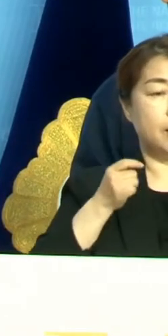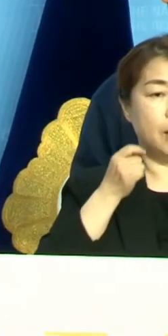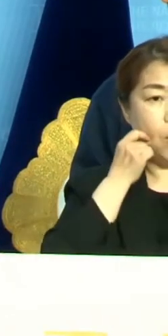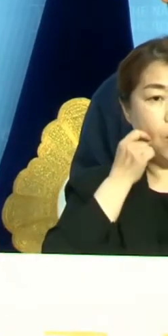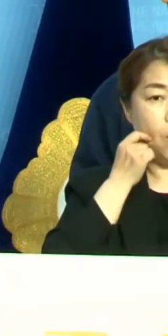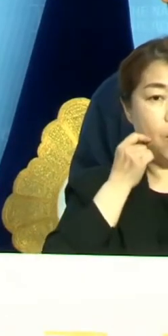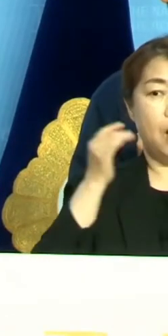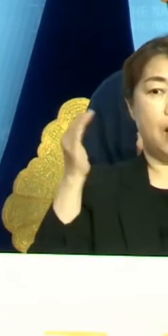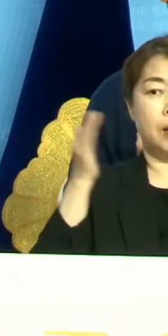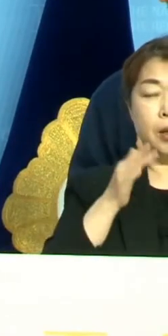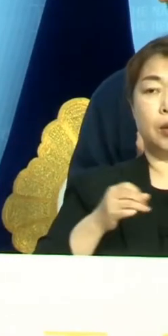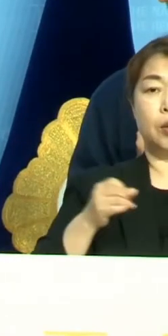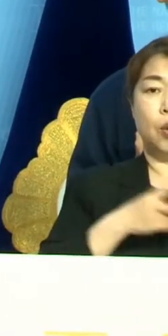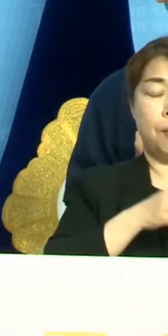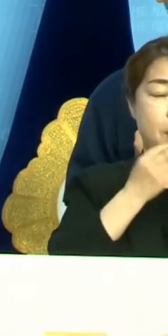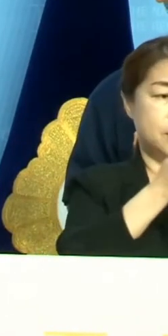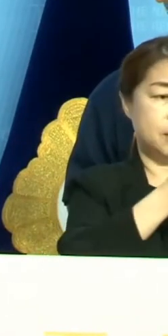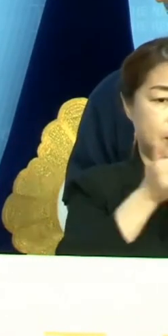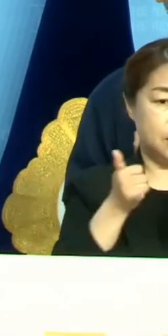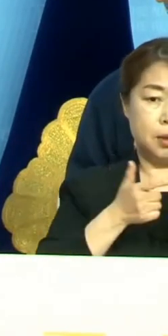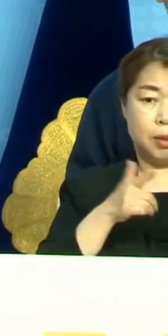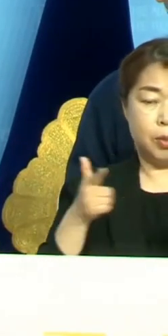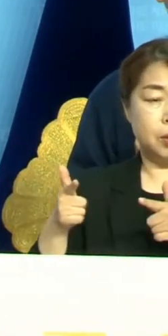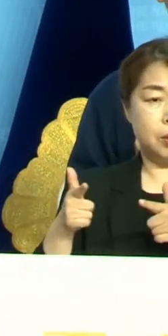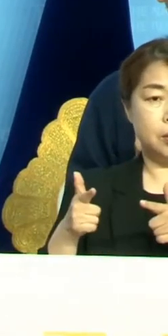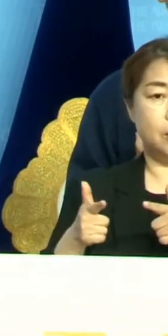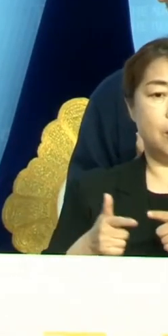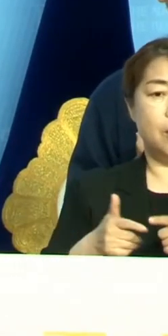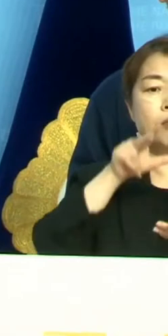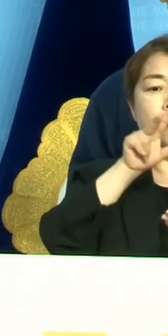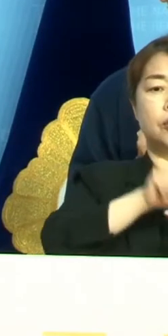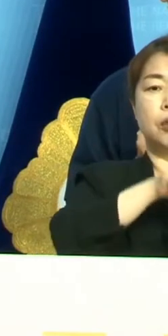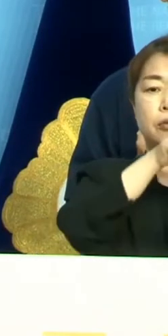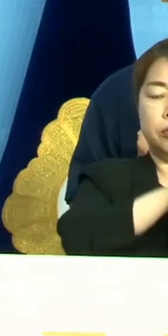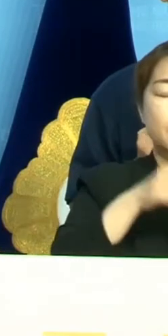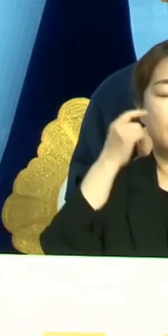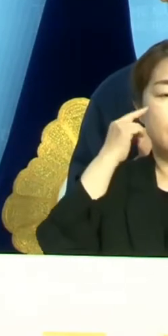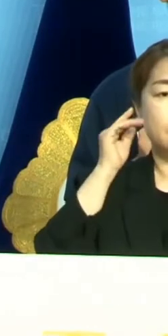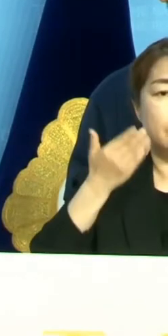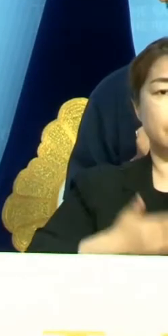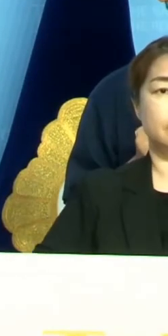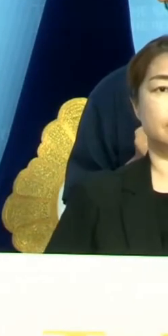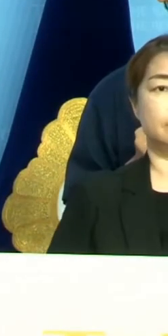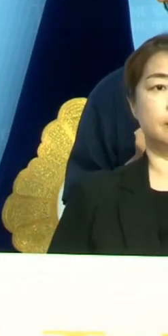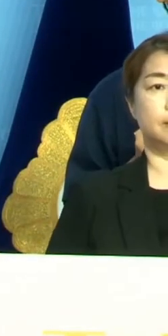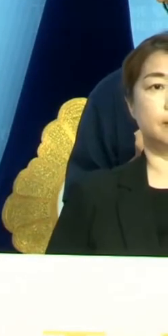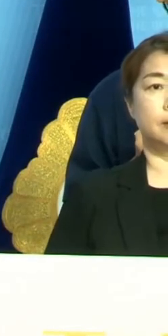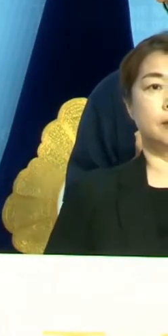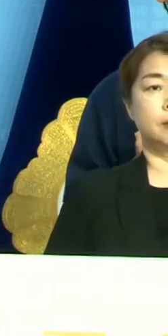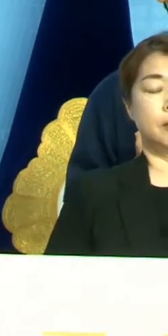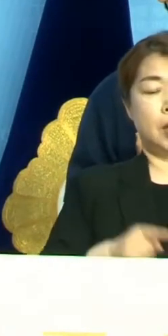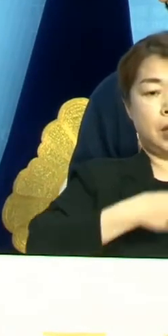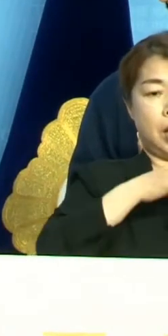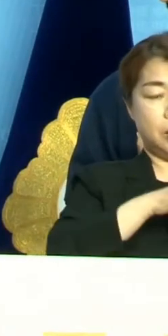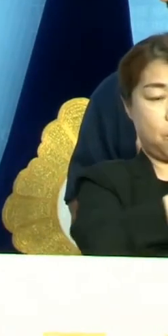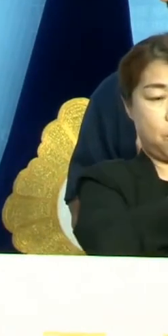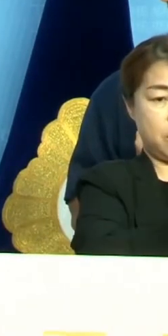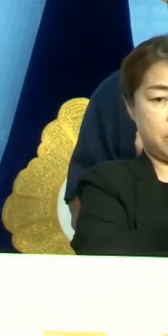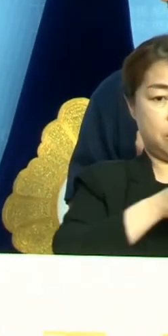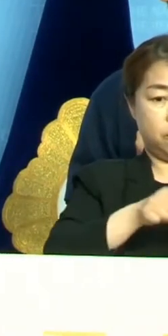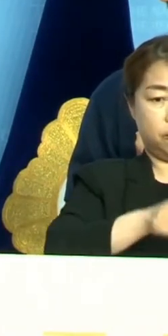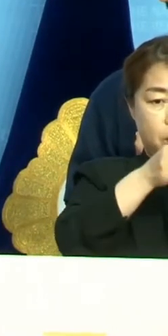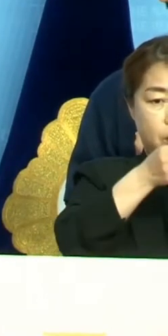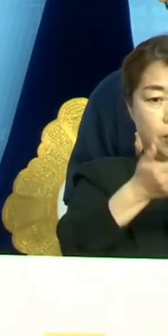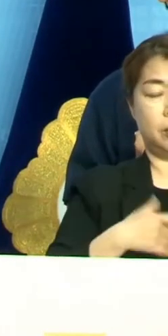학생들을 비롯한 많은 사람들도 이 문제를 엄중하게 생각해야만 합니다 자신의 권리를 부대 받기